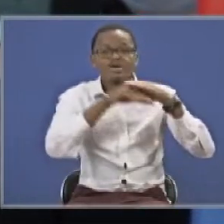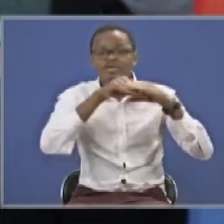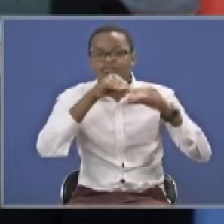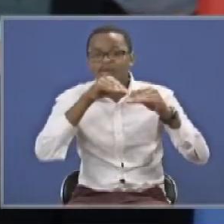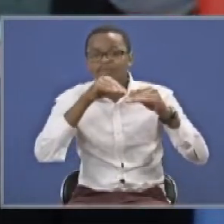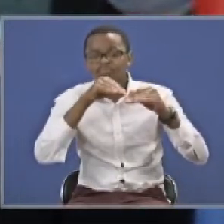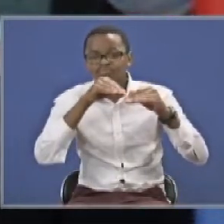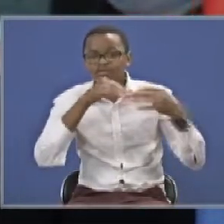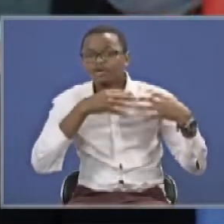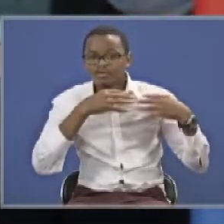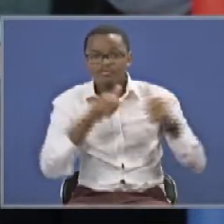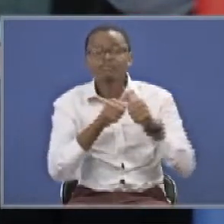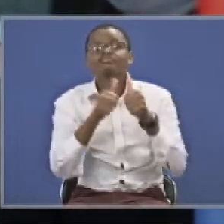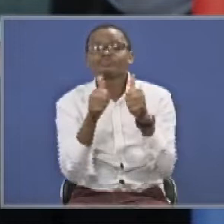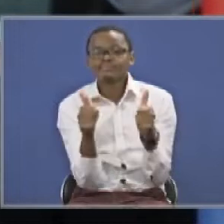kutoka umepona.